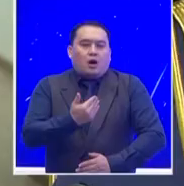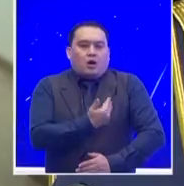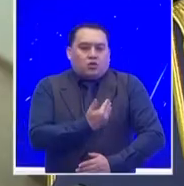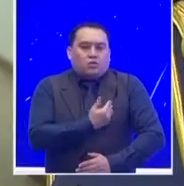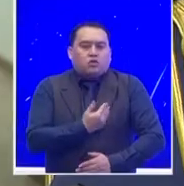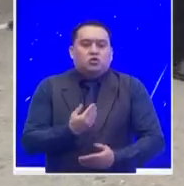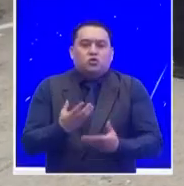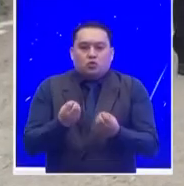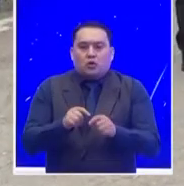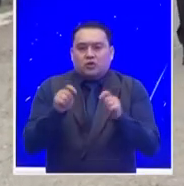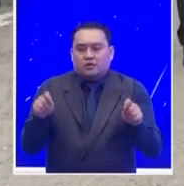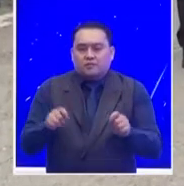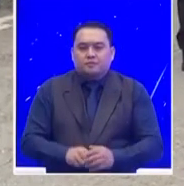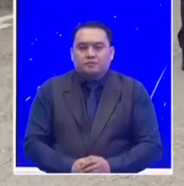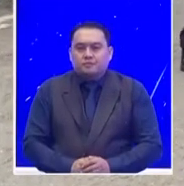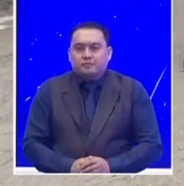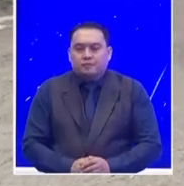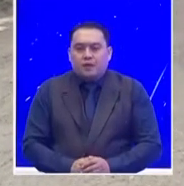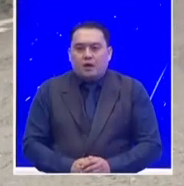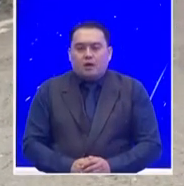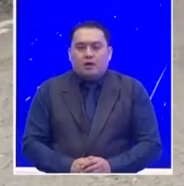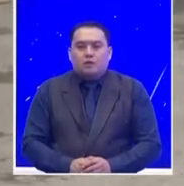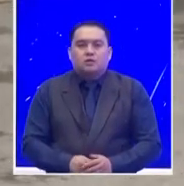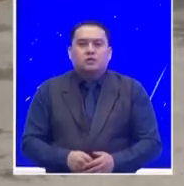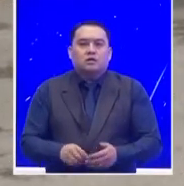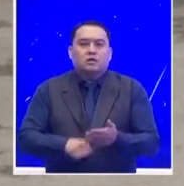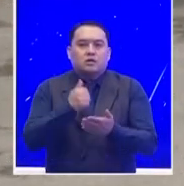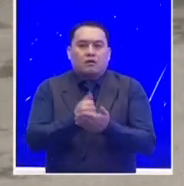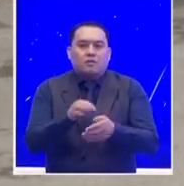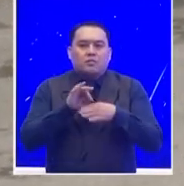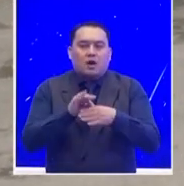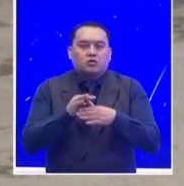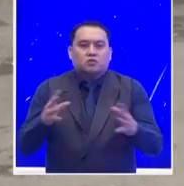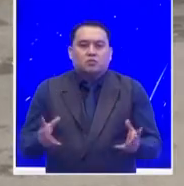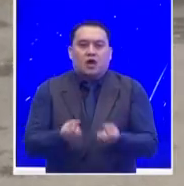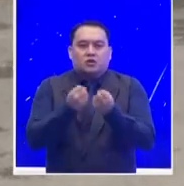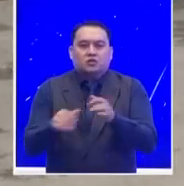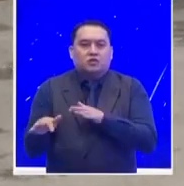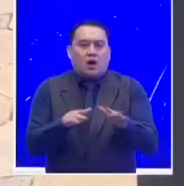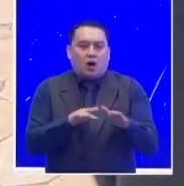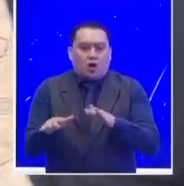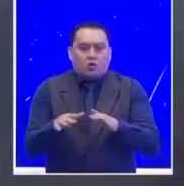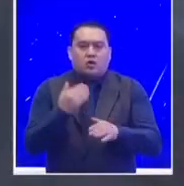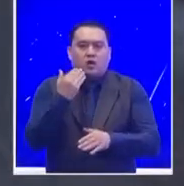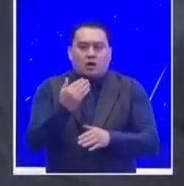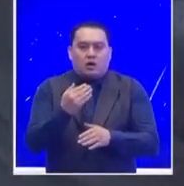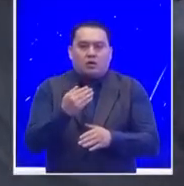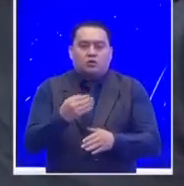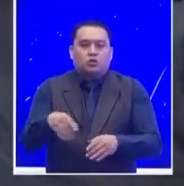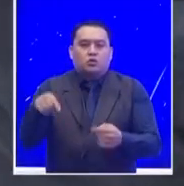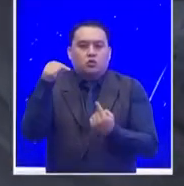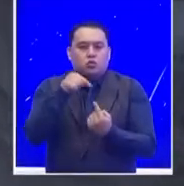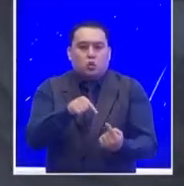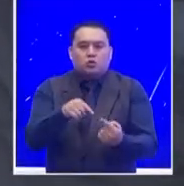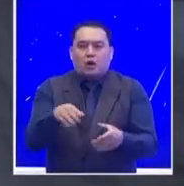именно воинской службы. На сегодняшний день, помимо основных школьных занятий, ребята проходят азы спасательного дела, что, судя по их осанке, четко